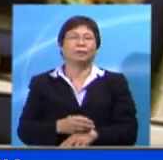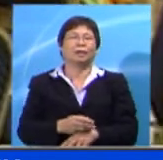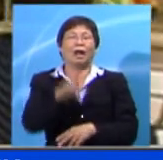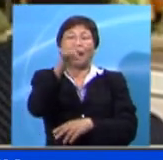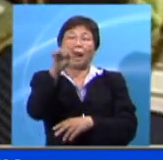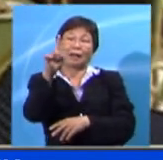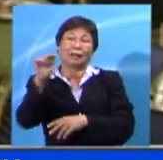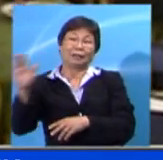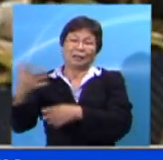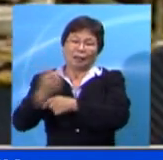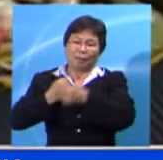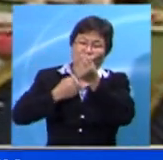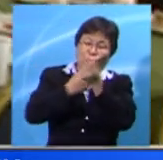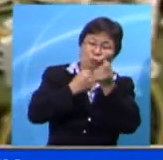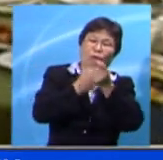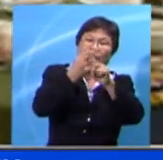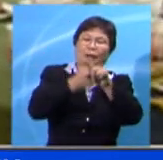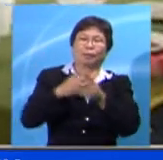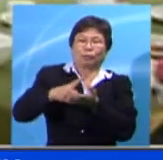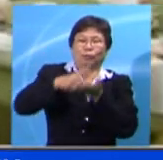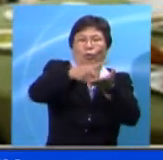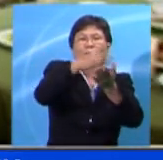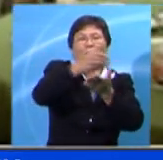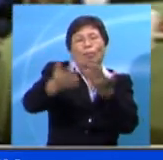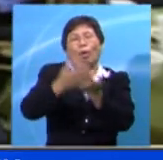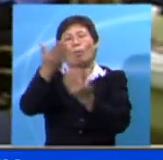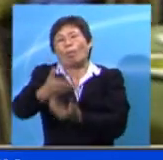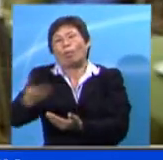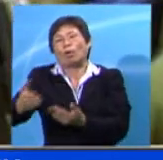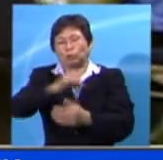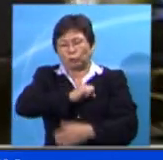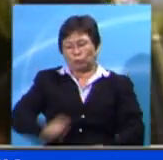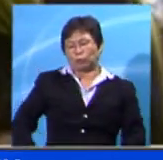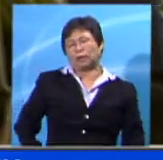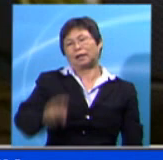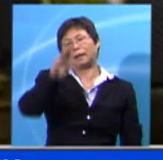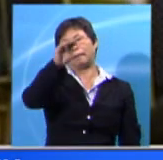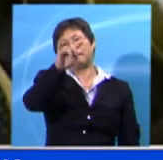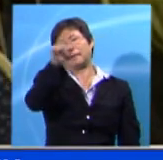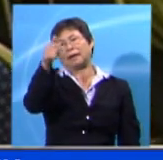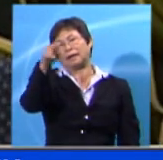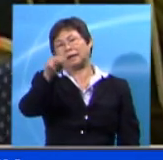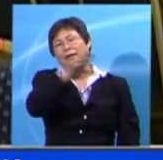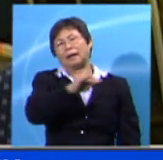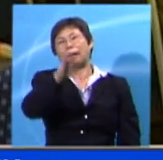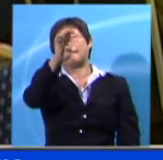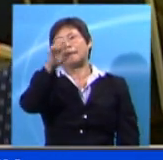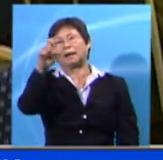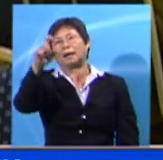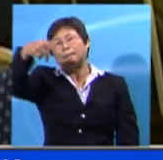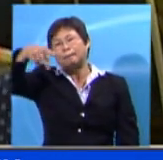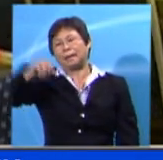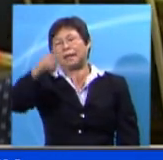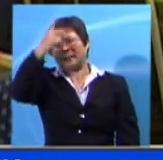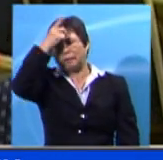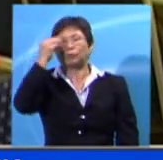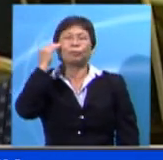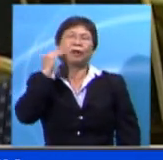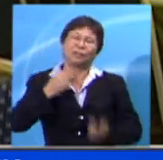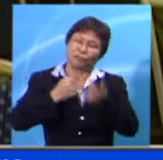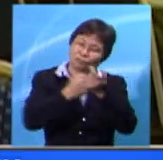ladaia jug mendapat sokongan sumbangan dan kemudahan darada suan manainal Abidin dan jug bekas perd menteri Tun Dr mahathir